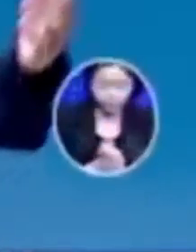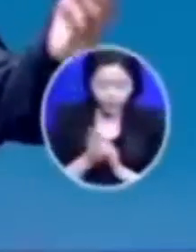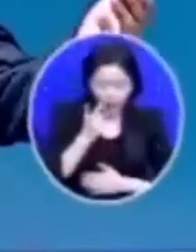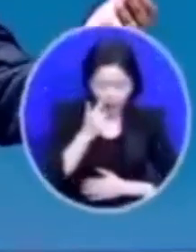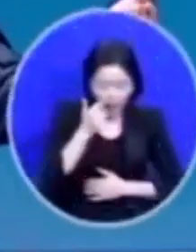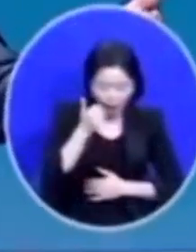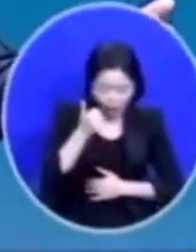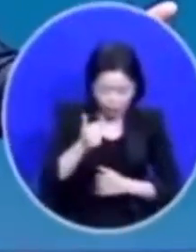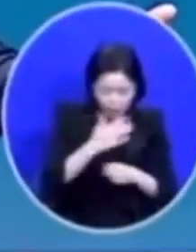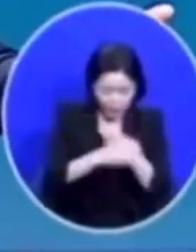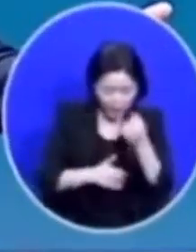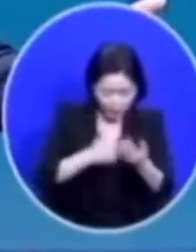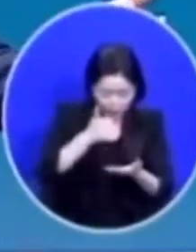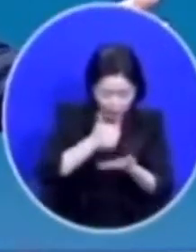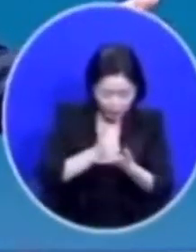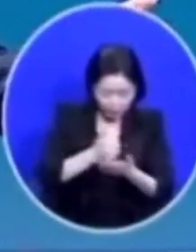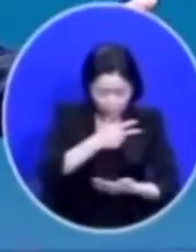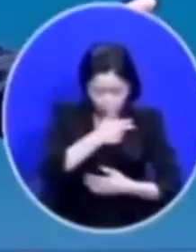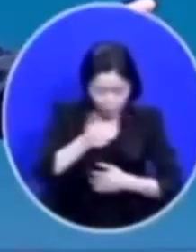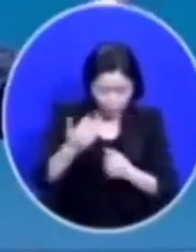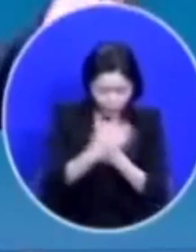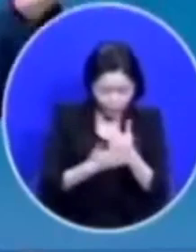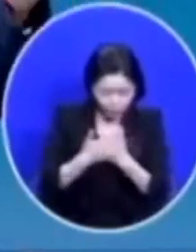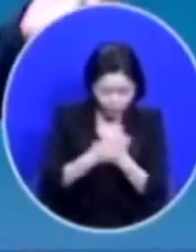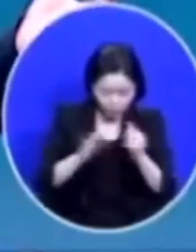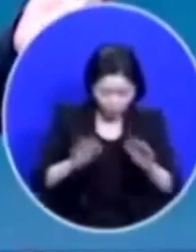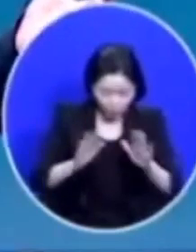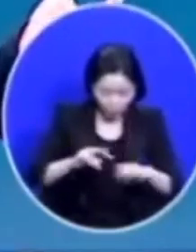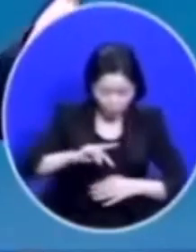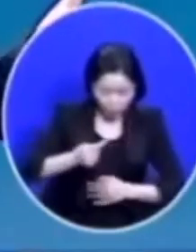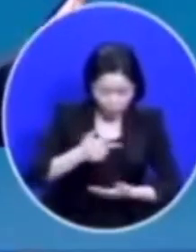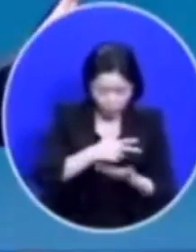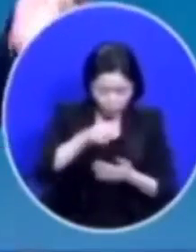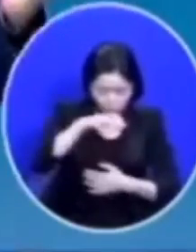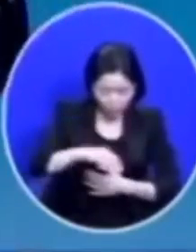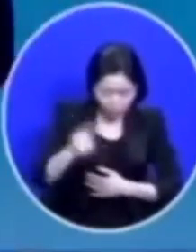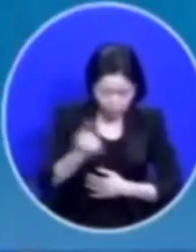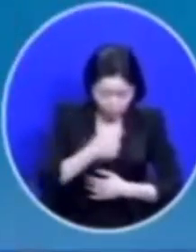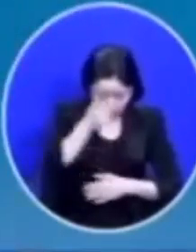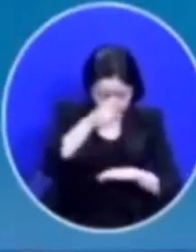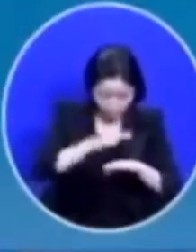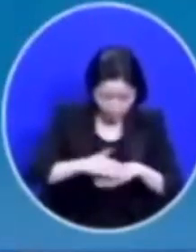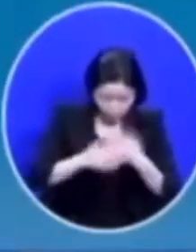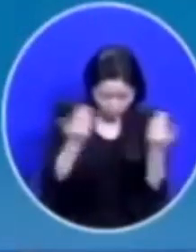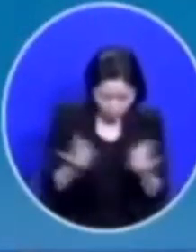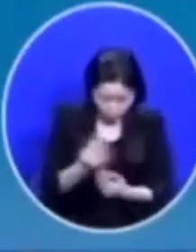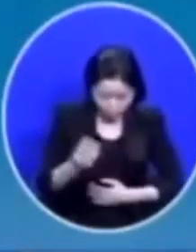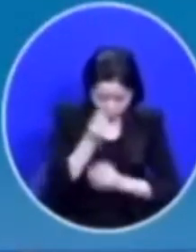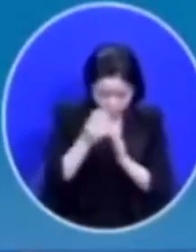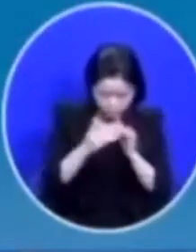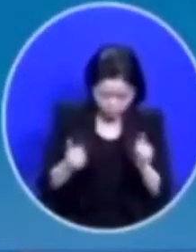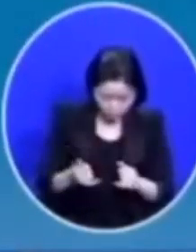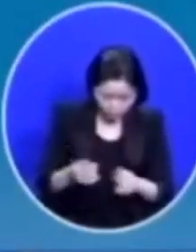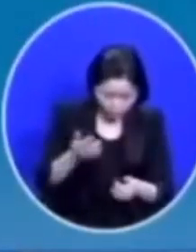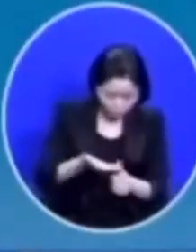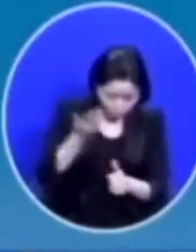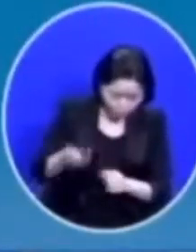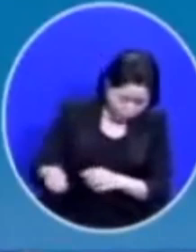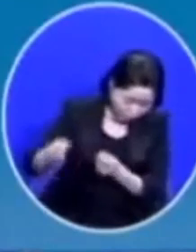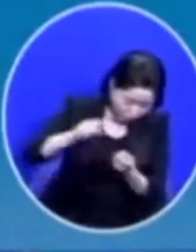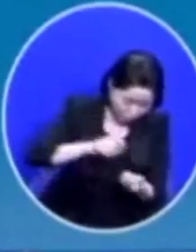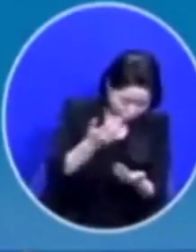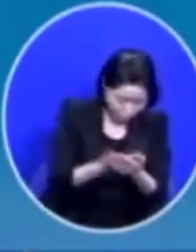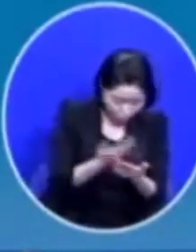아버지 하나님 죄 은혜를 오늘도 주님앞에 나와 예배하는 모든 성도들 위해 부어 주셔서